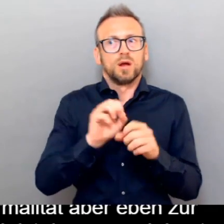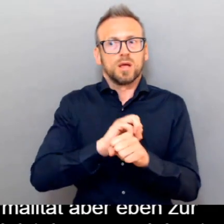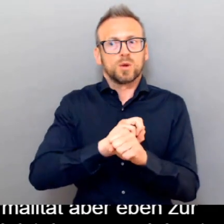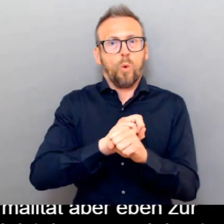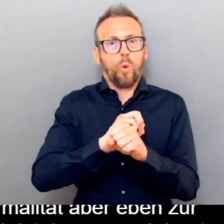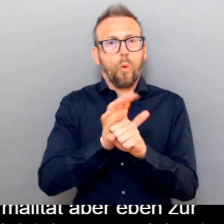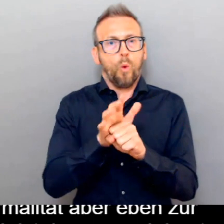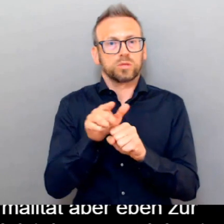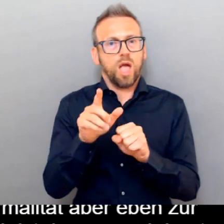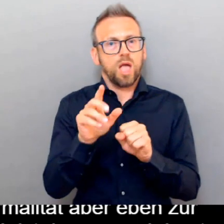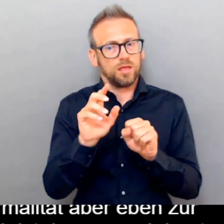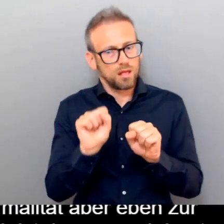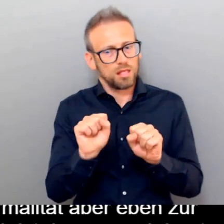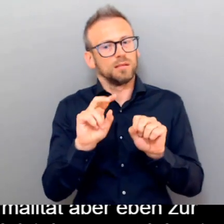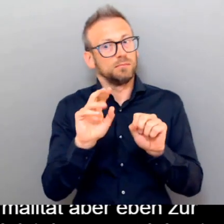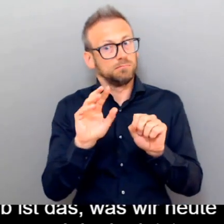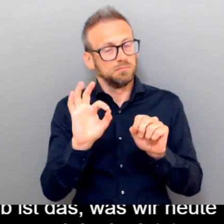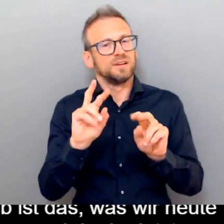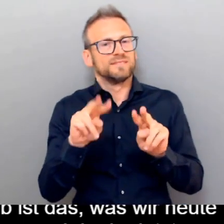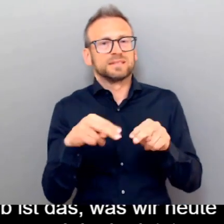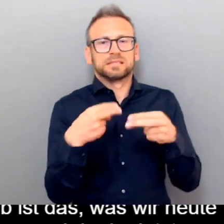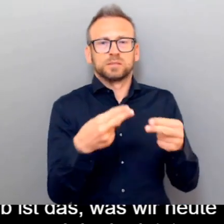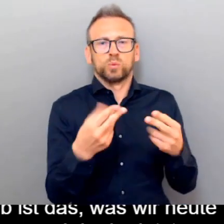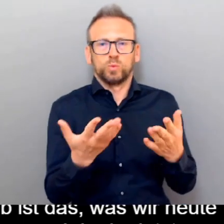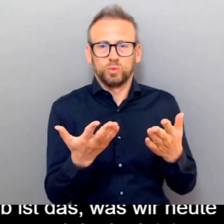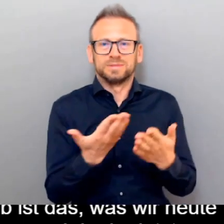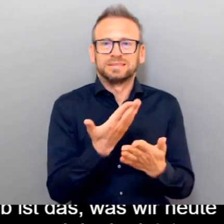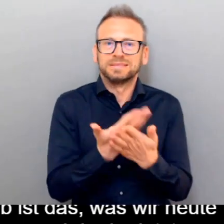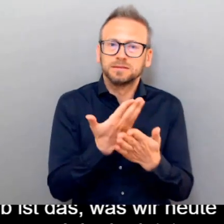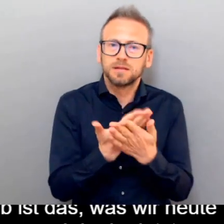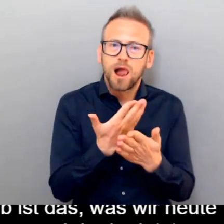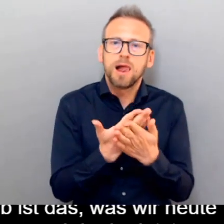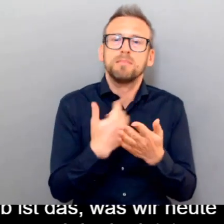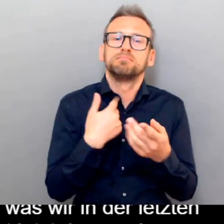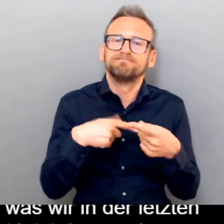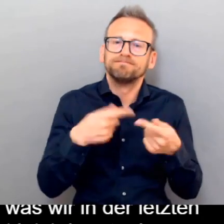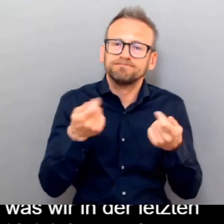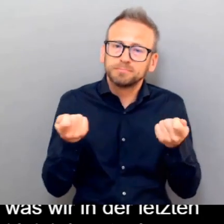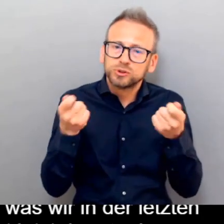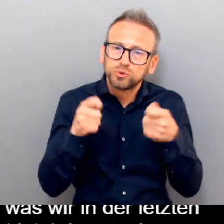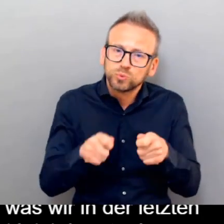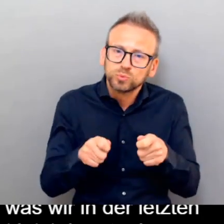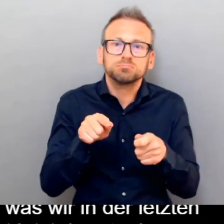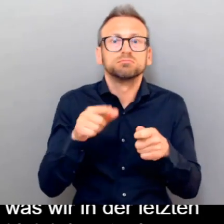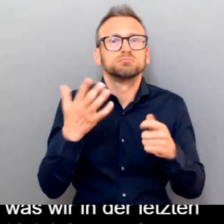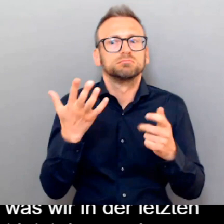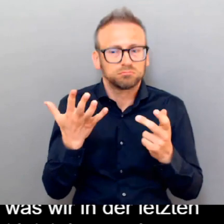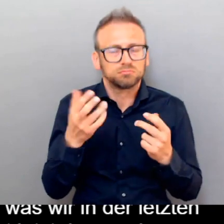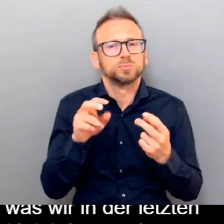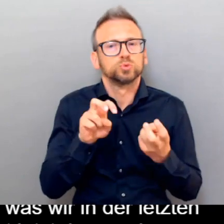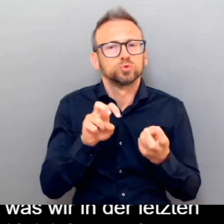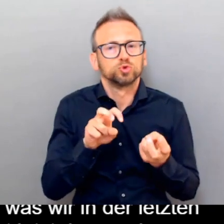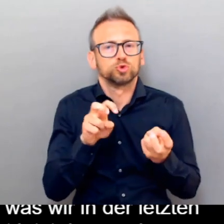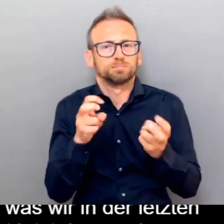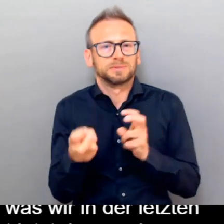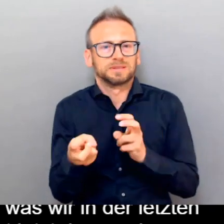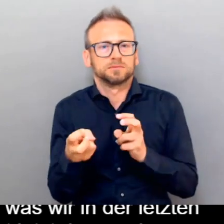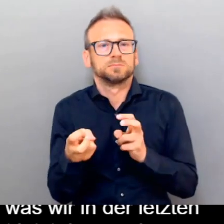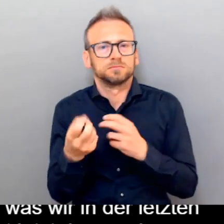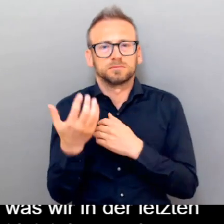Entwicklung einstellen sollte. Es bezieht sich auf verschiedene Bereiche. Ich möchte kurz den Bereich